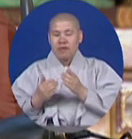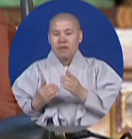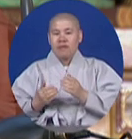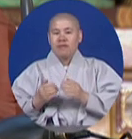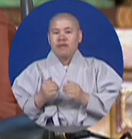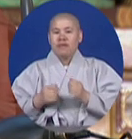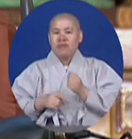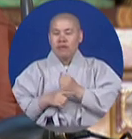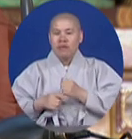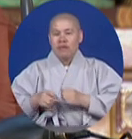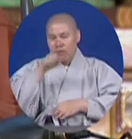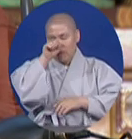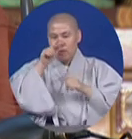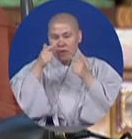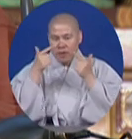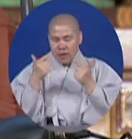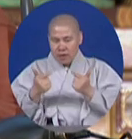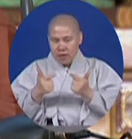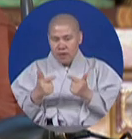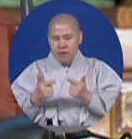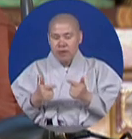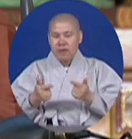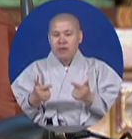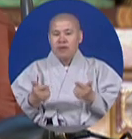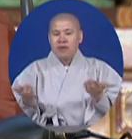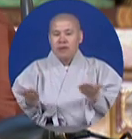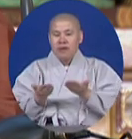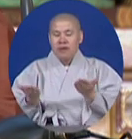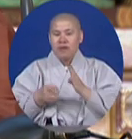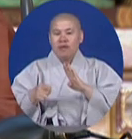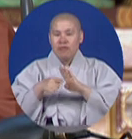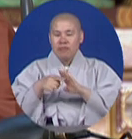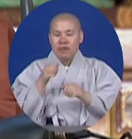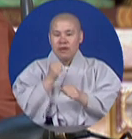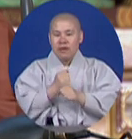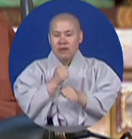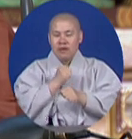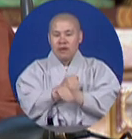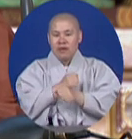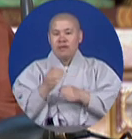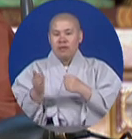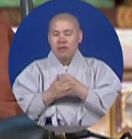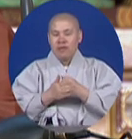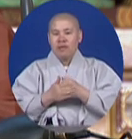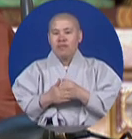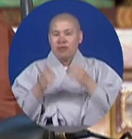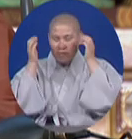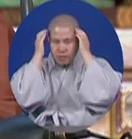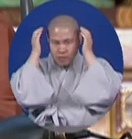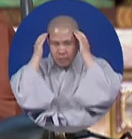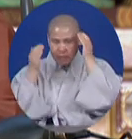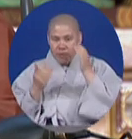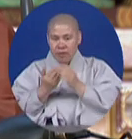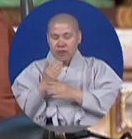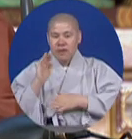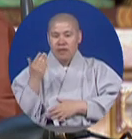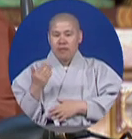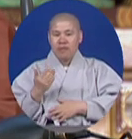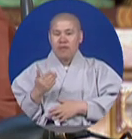좋지 않은 업을 지었기 때문에 고가 오지 좋은 업을 지으면 괴로움이 안 옵니다.